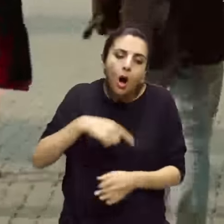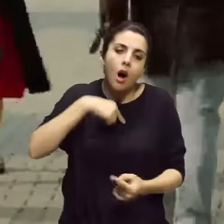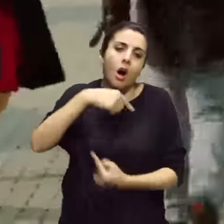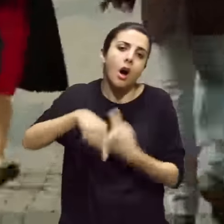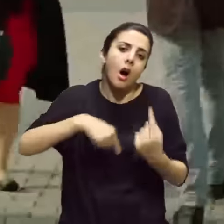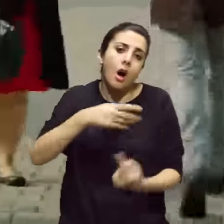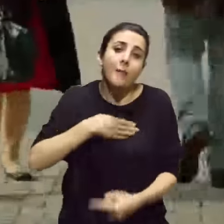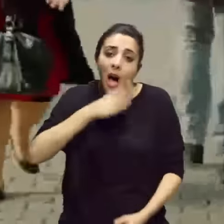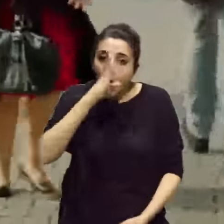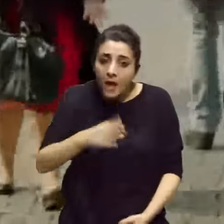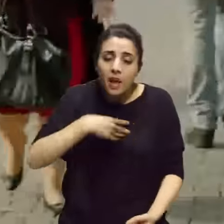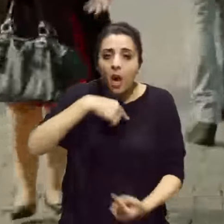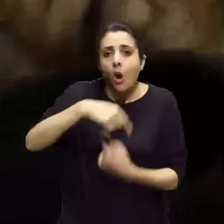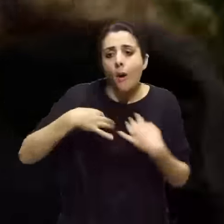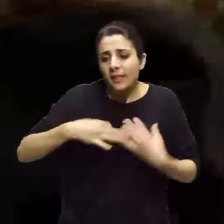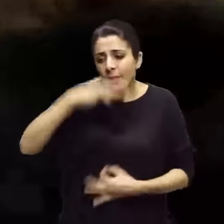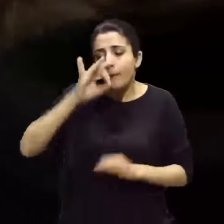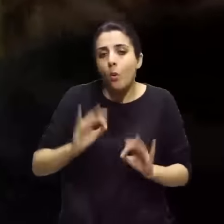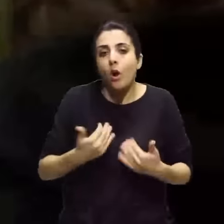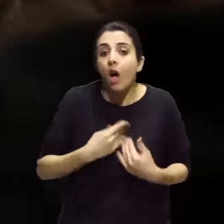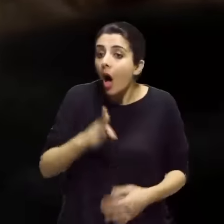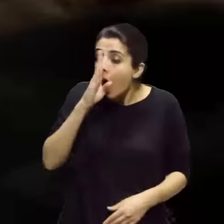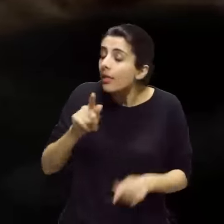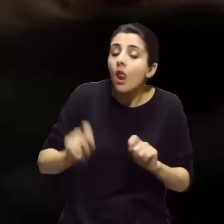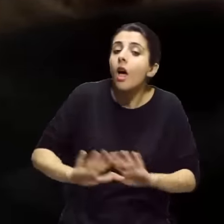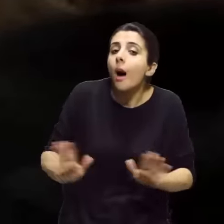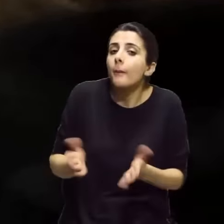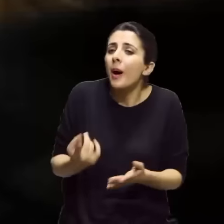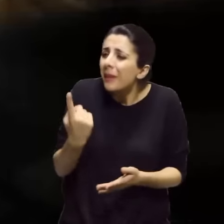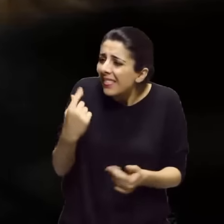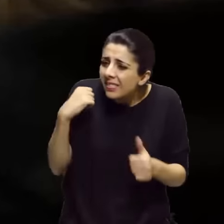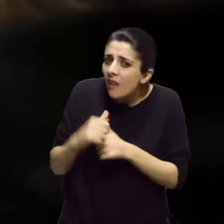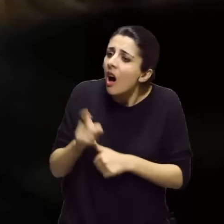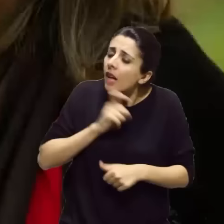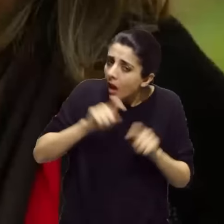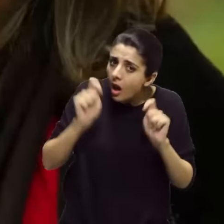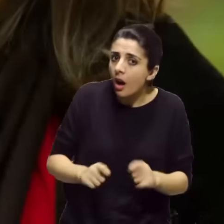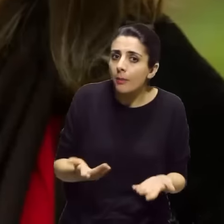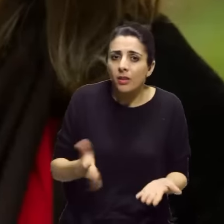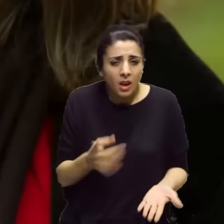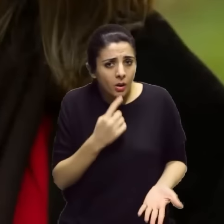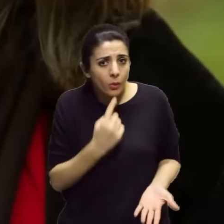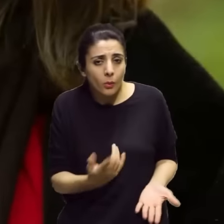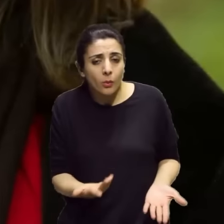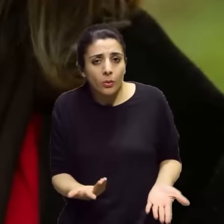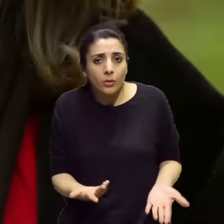arayacaktım. Adil olmaya çalışacaktım. Stilim bu ya. Adil olma Fahriye ya. Bir kez olsun hata yap. Ne?